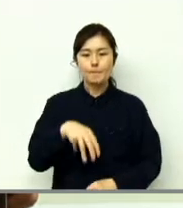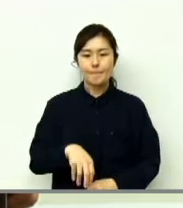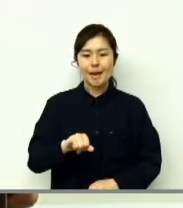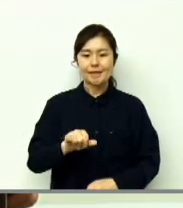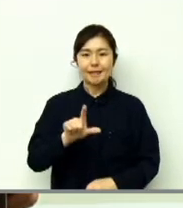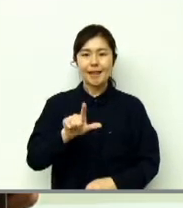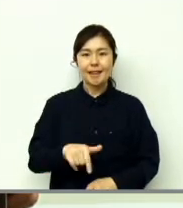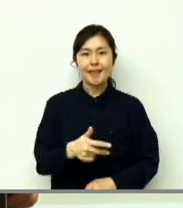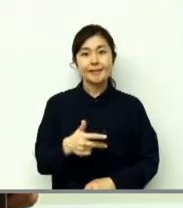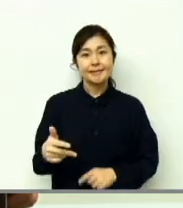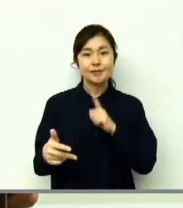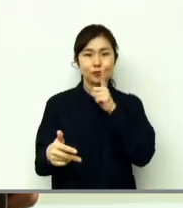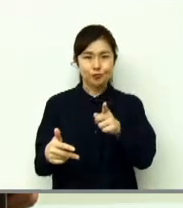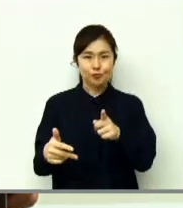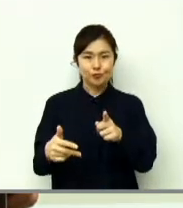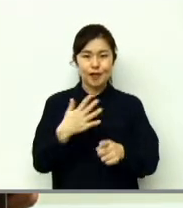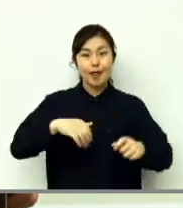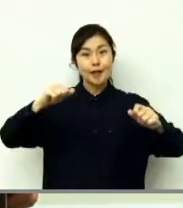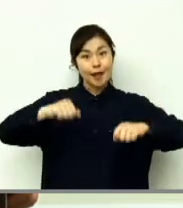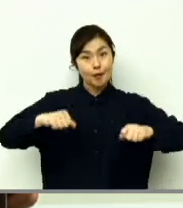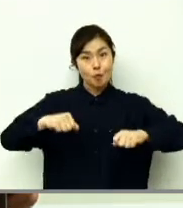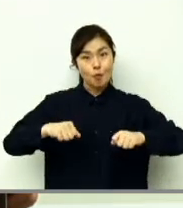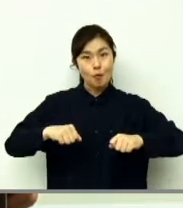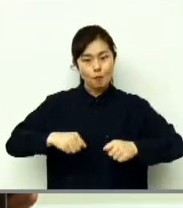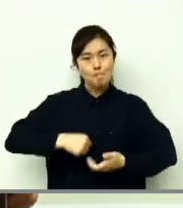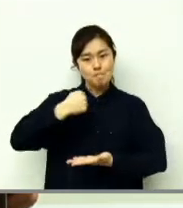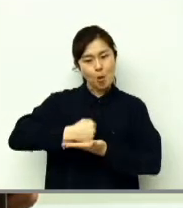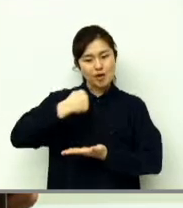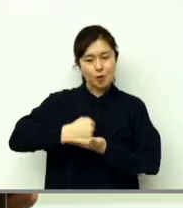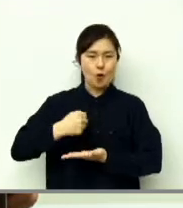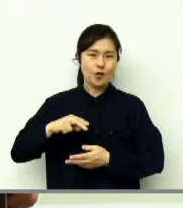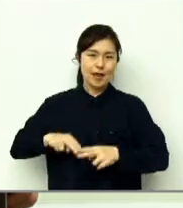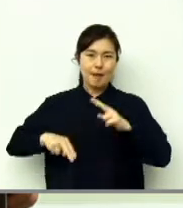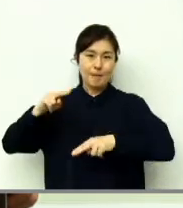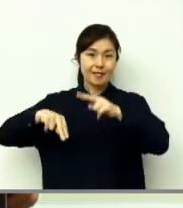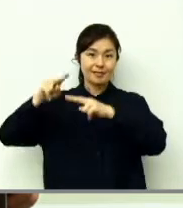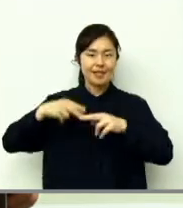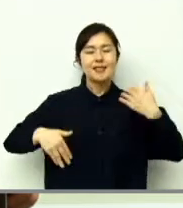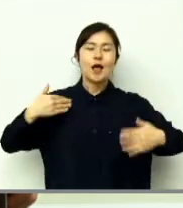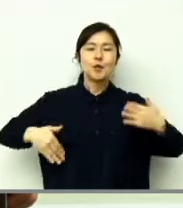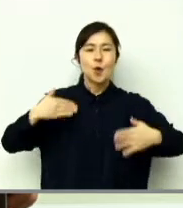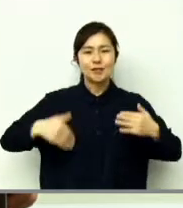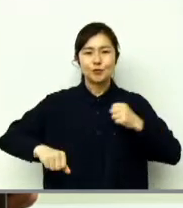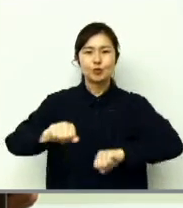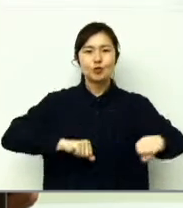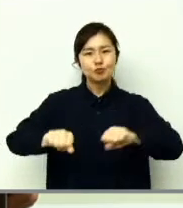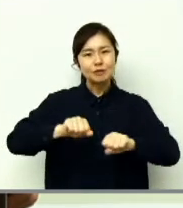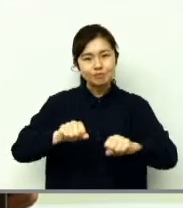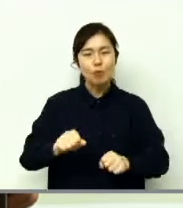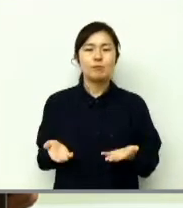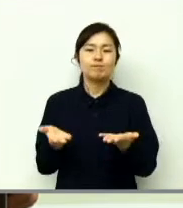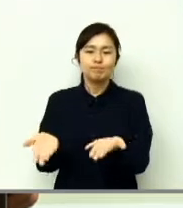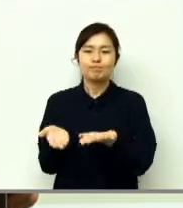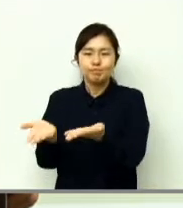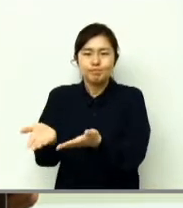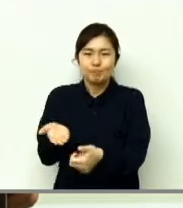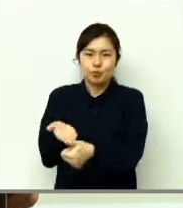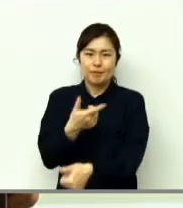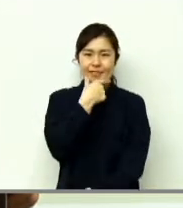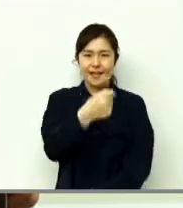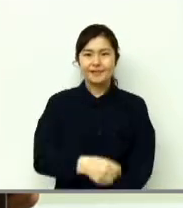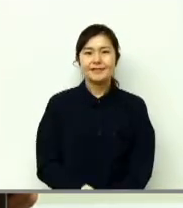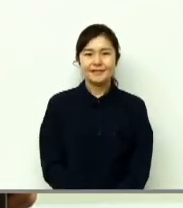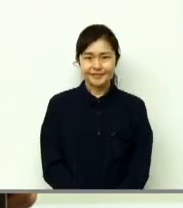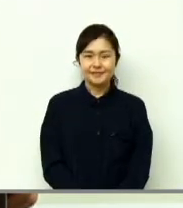、楽しみながら体を動かすこと、生活習慣への意識を高める取り組みを実施をしてまいります。また子育て支